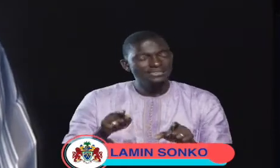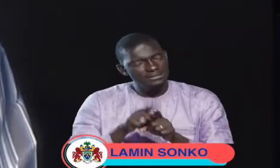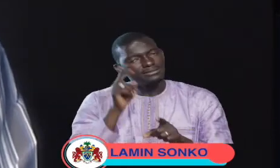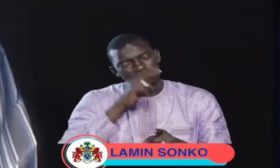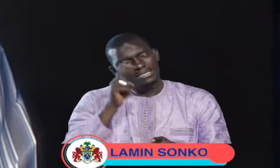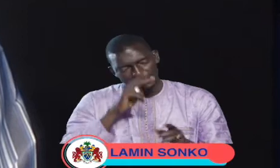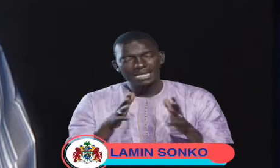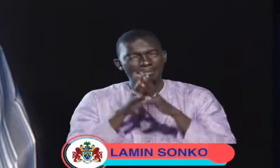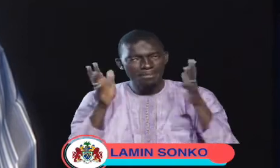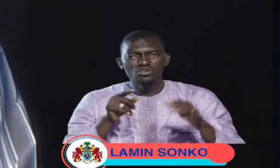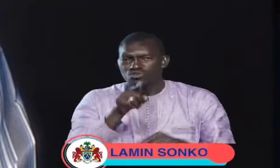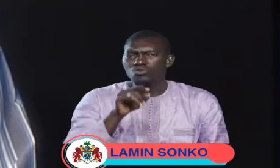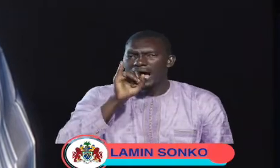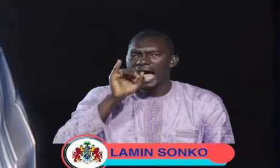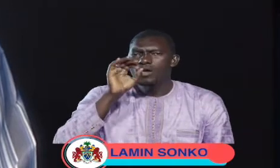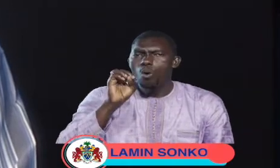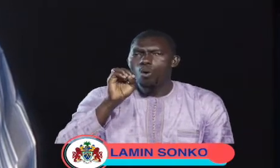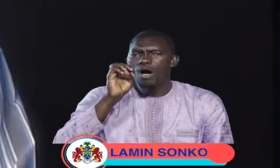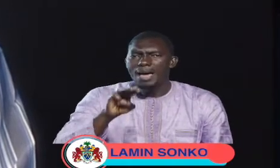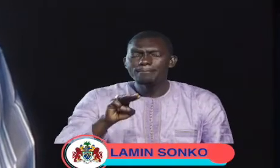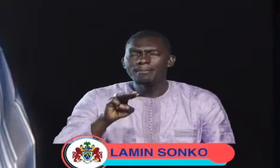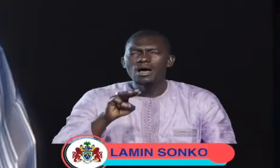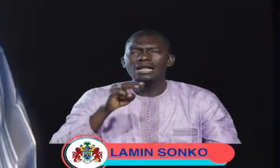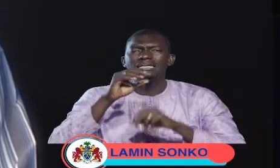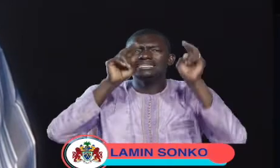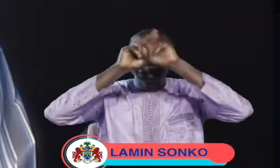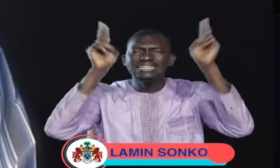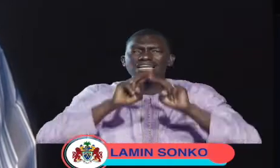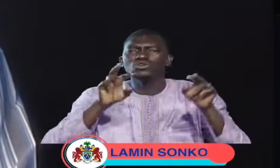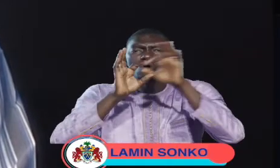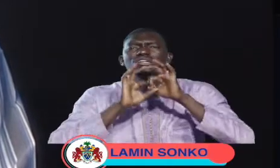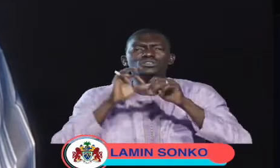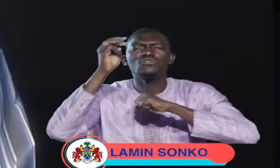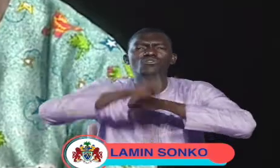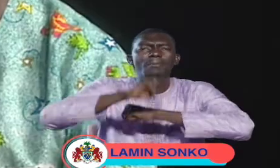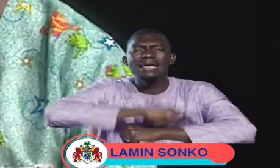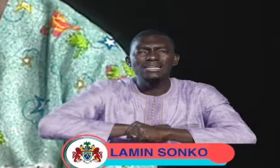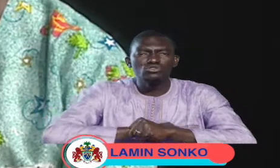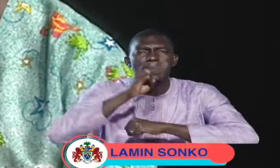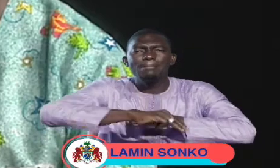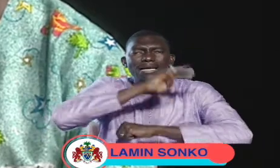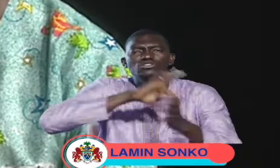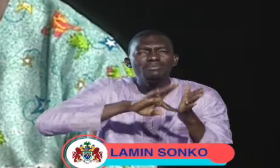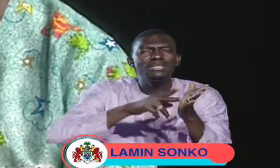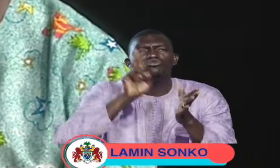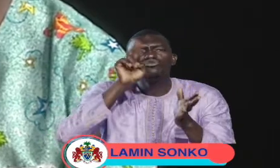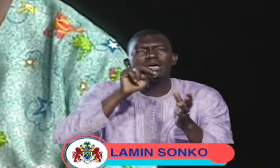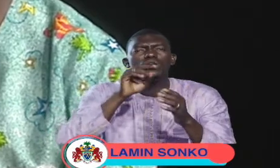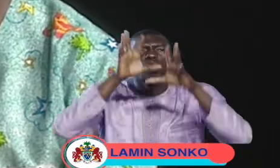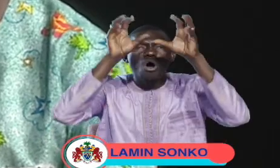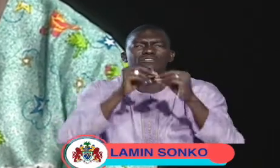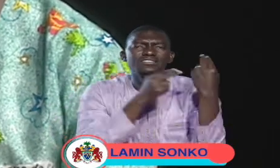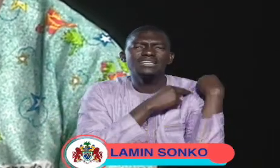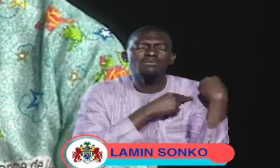kan bari atol IOM international organization for migration atol fana abi mun kata ko le ke kan ni kurang ro ka je ko ka kele ka bay yo